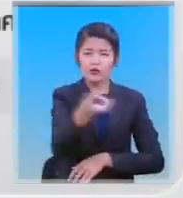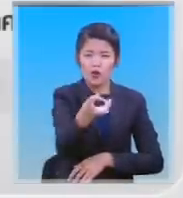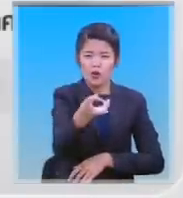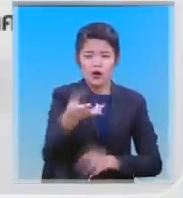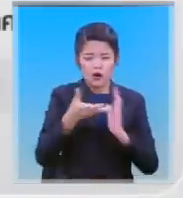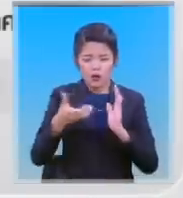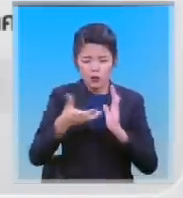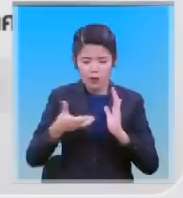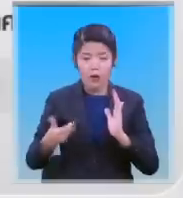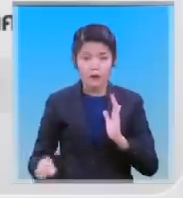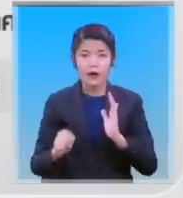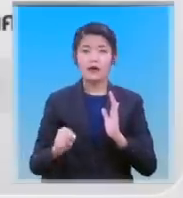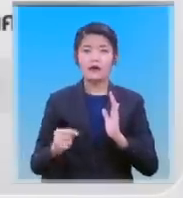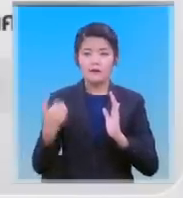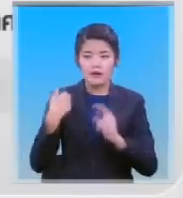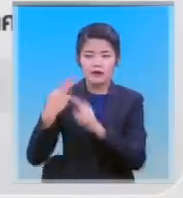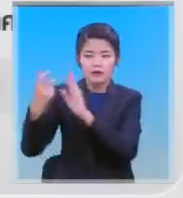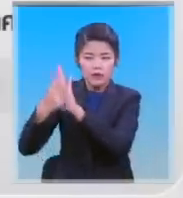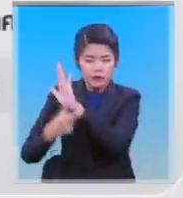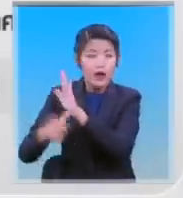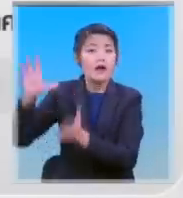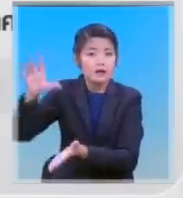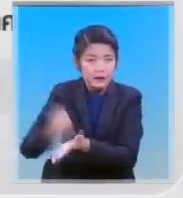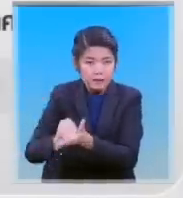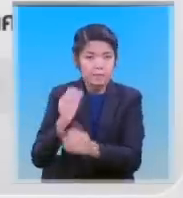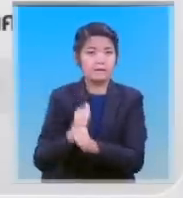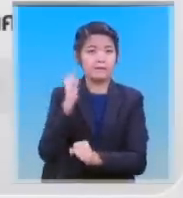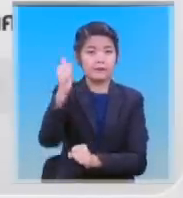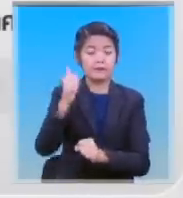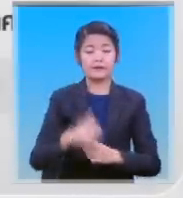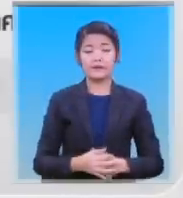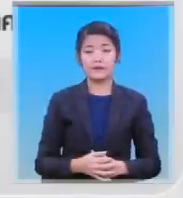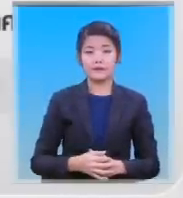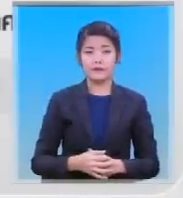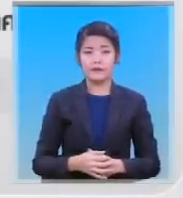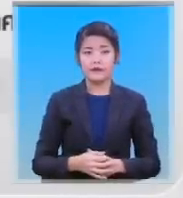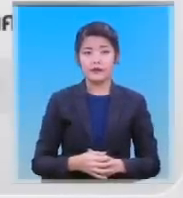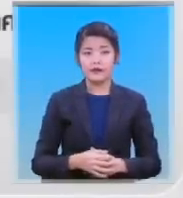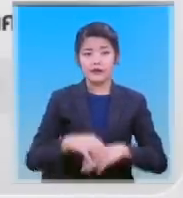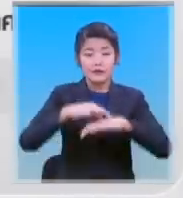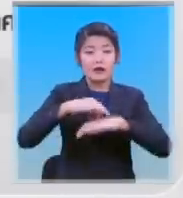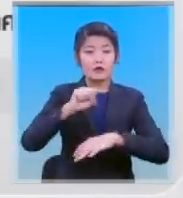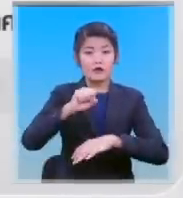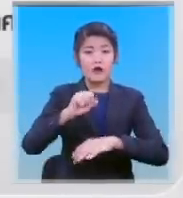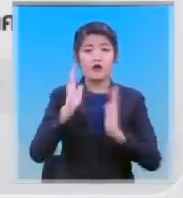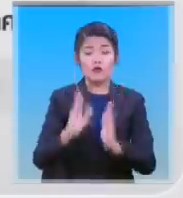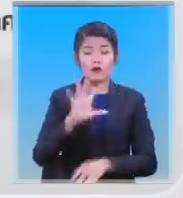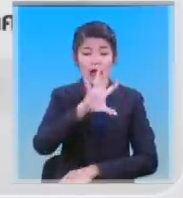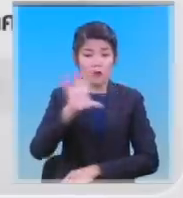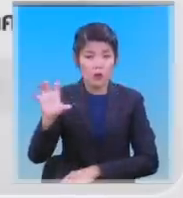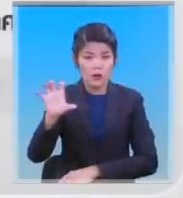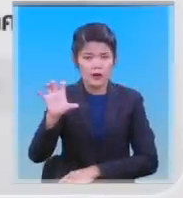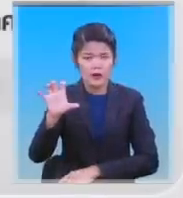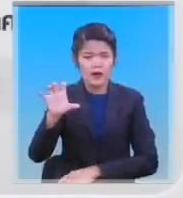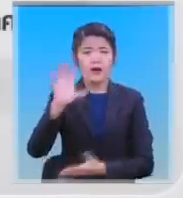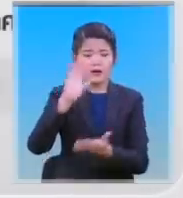ามันทำให้มีโอกาสที่จะได้ปาร์ตี้ลิสต์เนี่ยค่อนข้างที่จะเยอะนะคะทีนี้จำนวนที่นั่งส.ส.500คนทั้งสภาตามข้อมูล